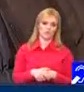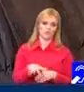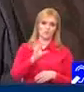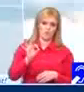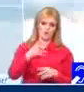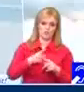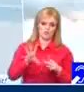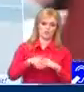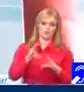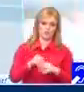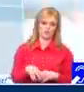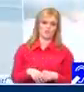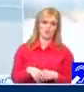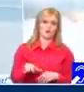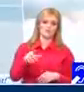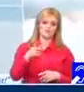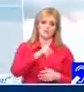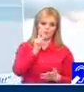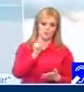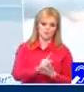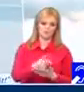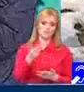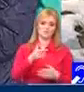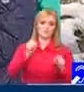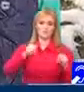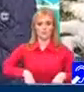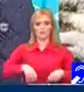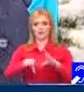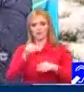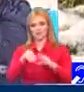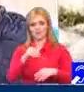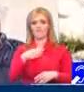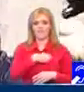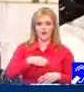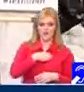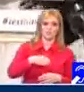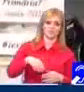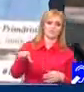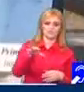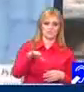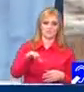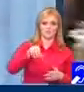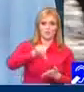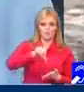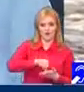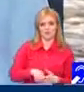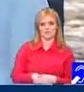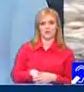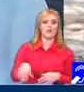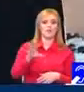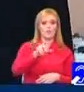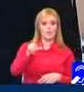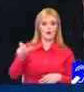vot, după care tinerii vor discuta despre sistemul electoral, drepturile electorale, rolul partidelor politice, dar și al cetățenilor în